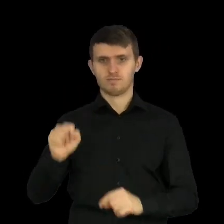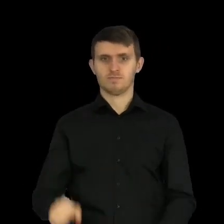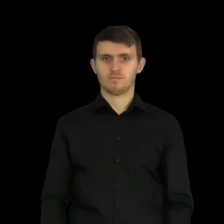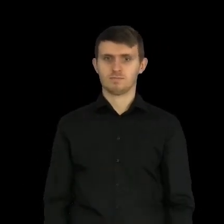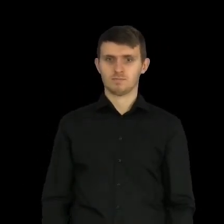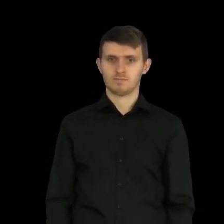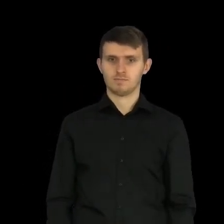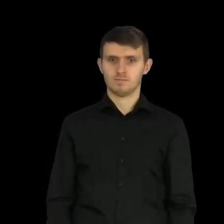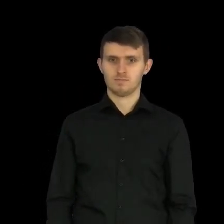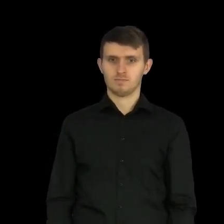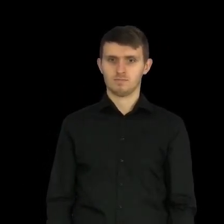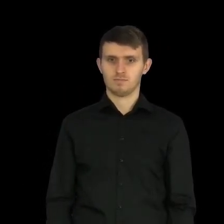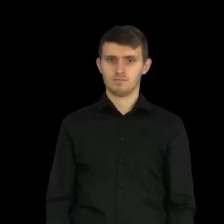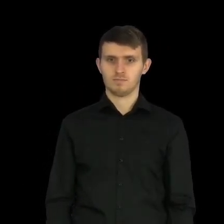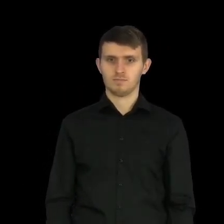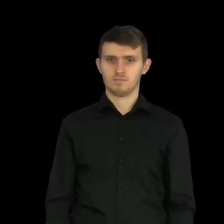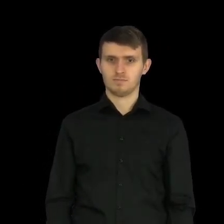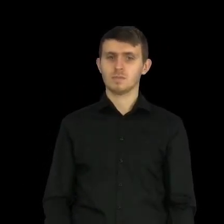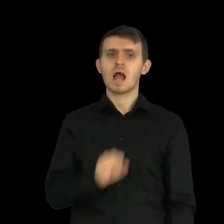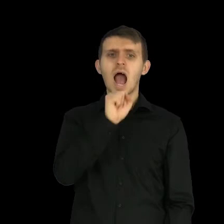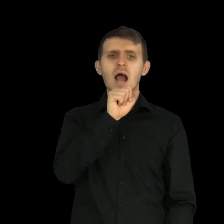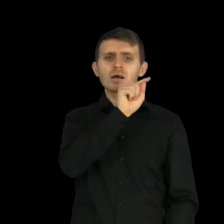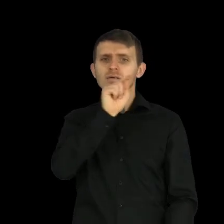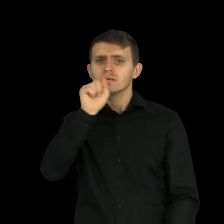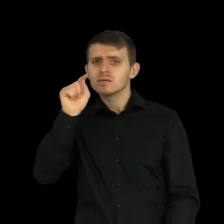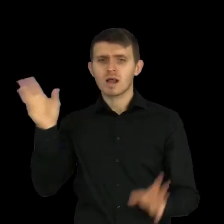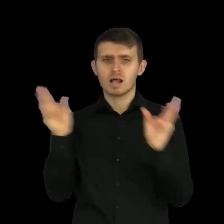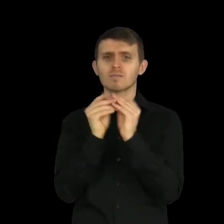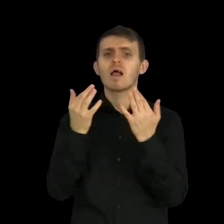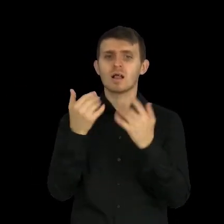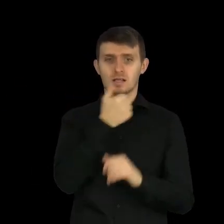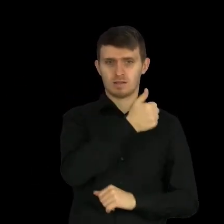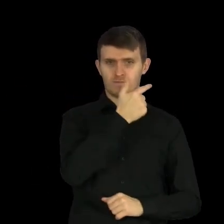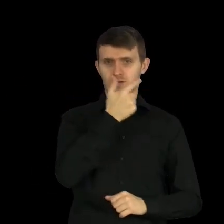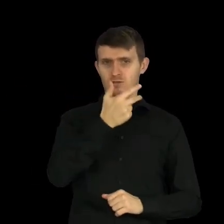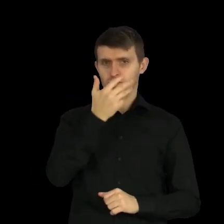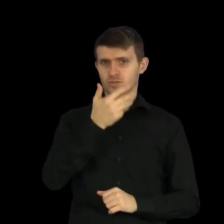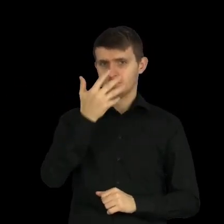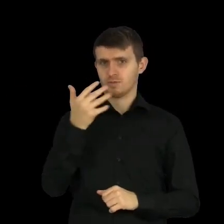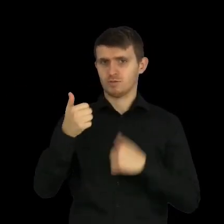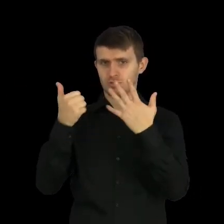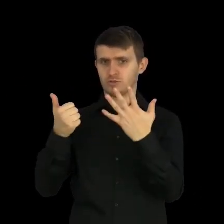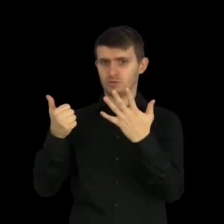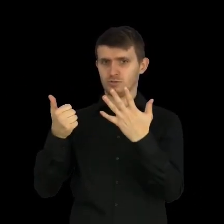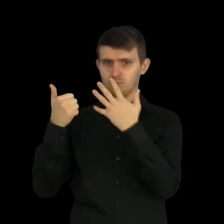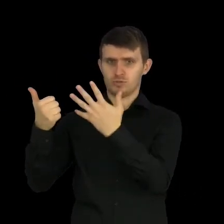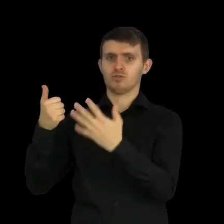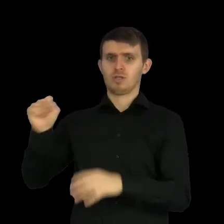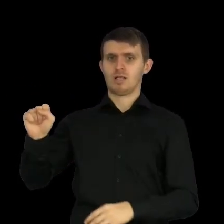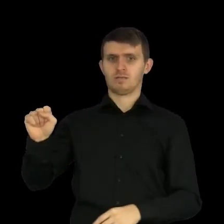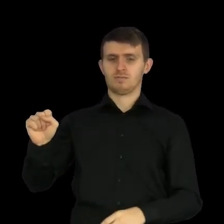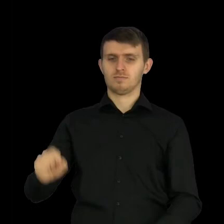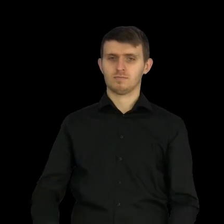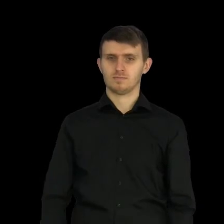a dodać a kolejne 2a to ile a będę miał 1 2 3 4 5